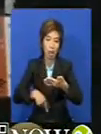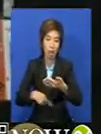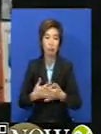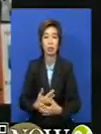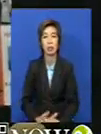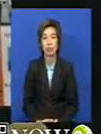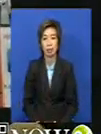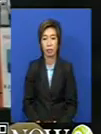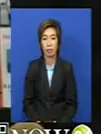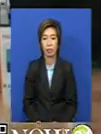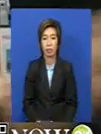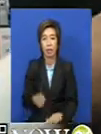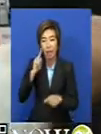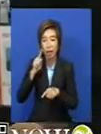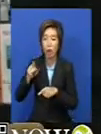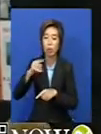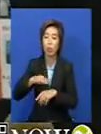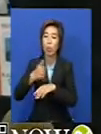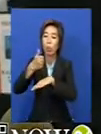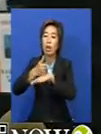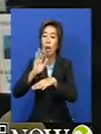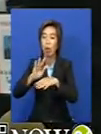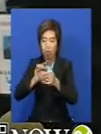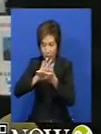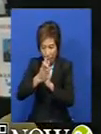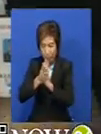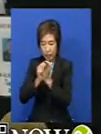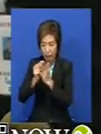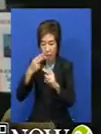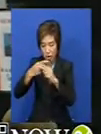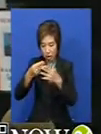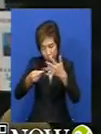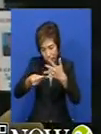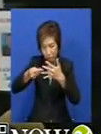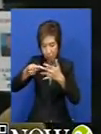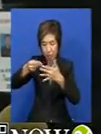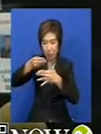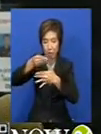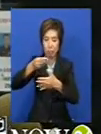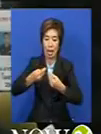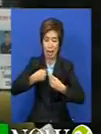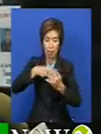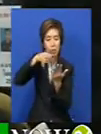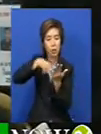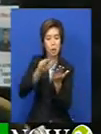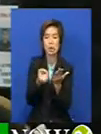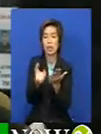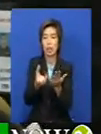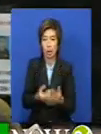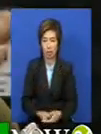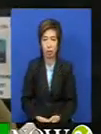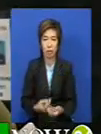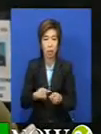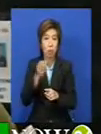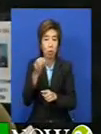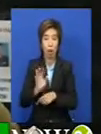ดี๋ยวผู้ฮะแม่ทัพเขาก็ปรับมาคงขึ้นมาแล้วก็ขึ้นมาแล้วก็มาดูนิดหน่อยนั่นเองในภาพส่วน